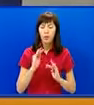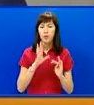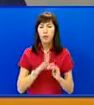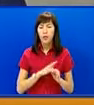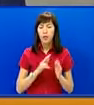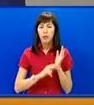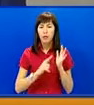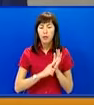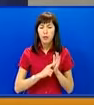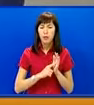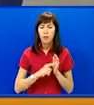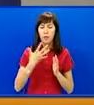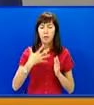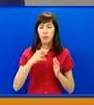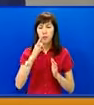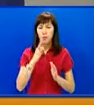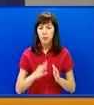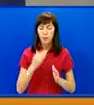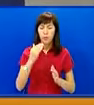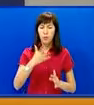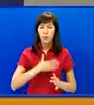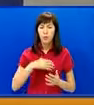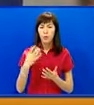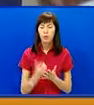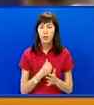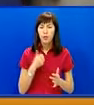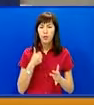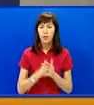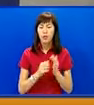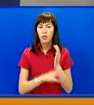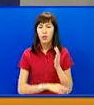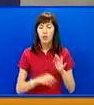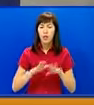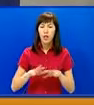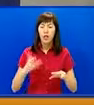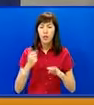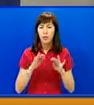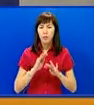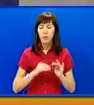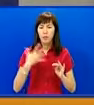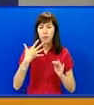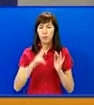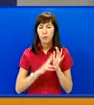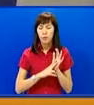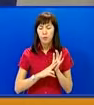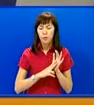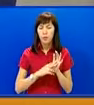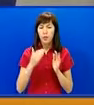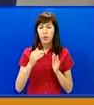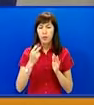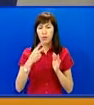составляет 87,5%. Ее мы достигнем до конца года. Количество детских садов составляет 59, 27 из